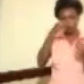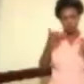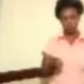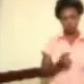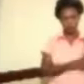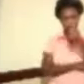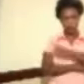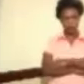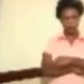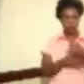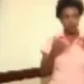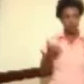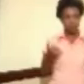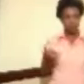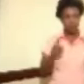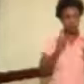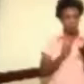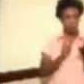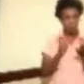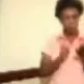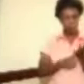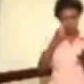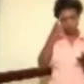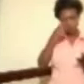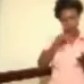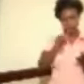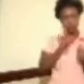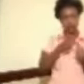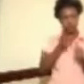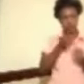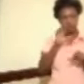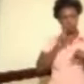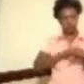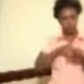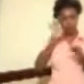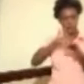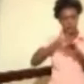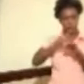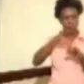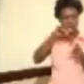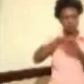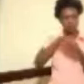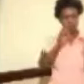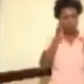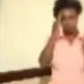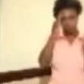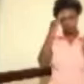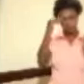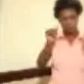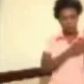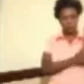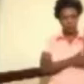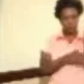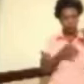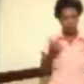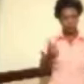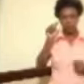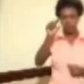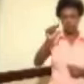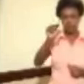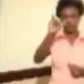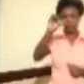dans le débat deuxième tour que nous y est. Une émission que JIAP, groupe intervention dans les affaires publiques, qui était